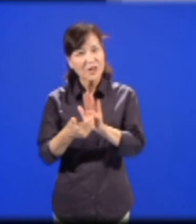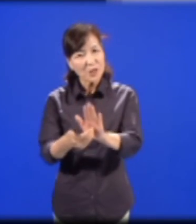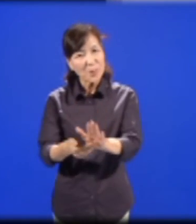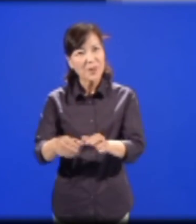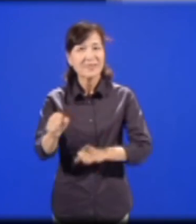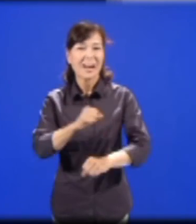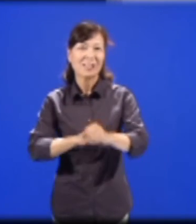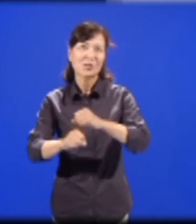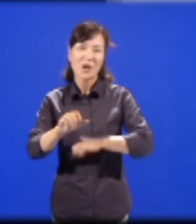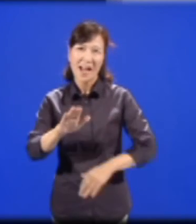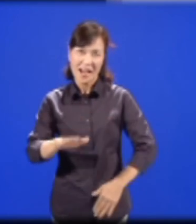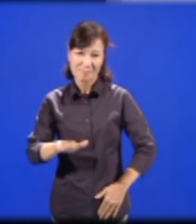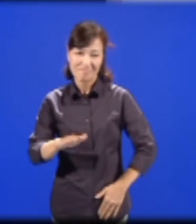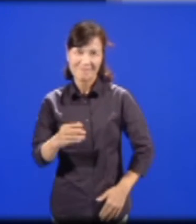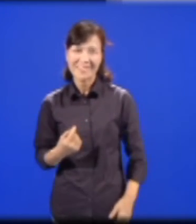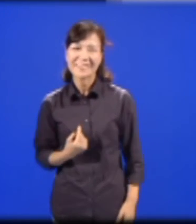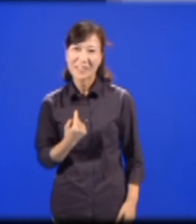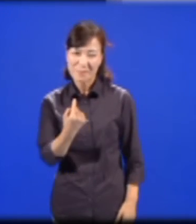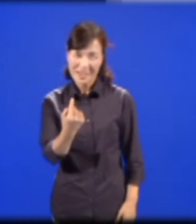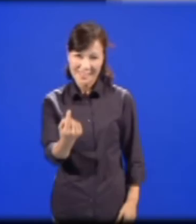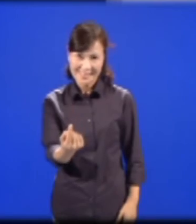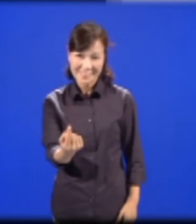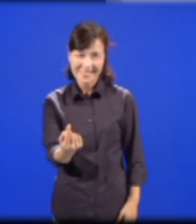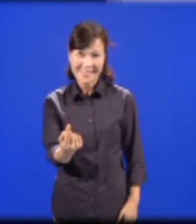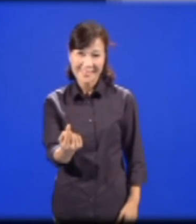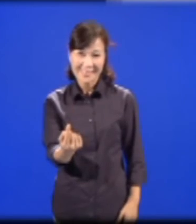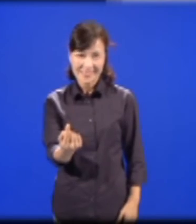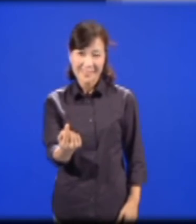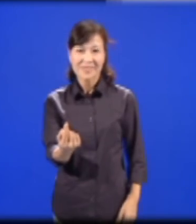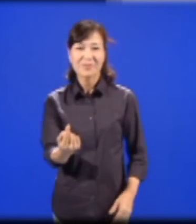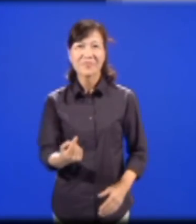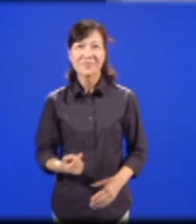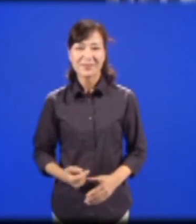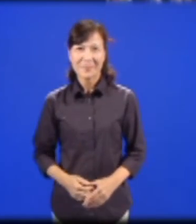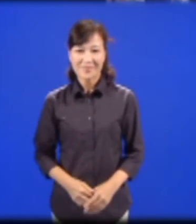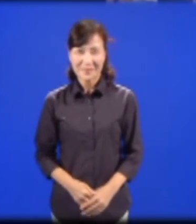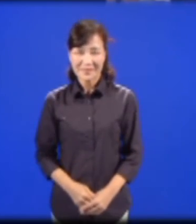組みをしているって聞いたので行ってきます。